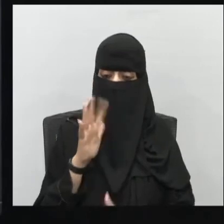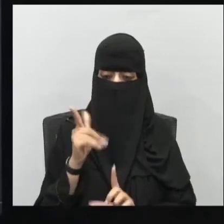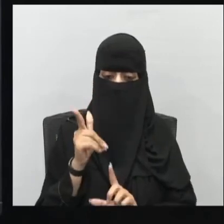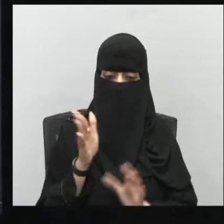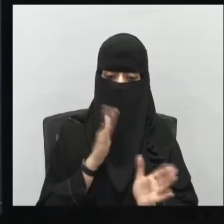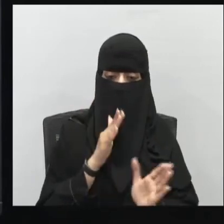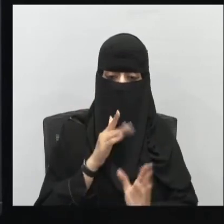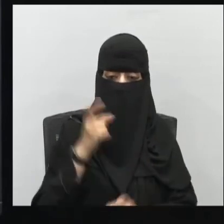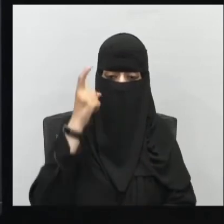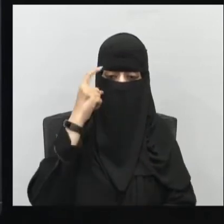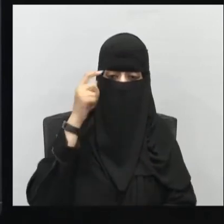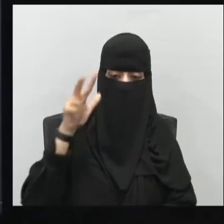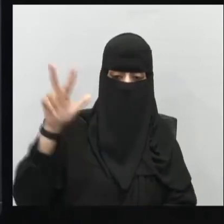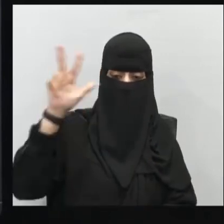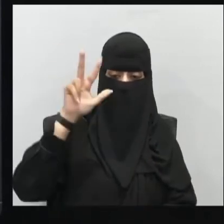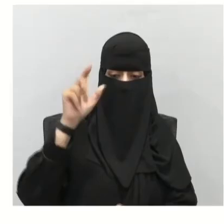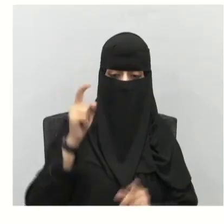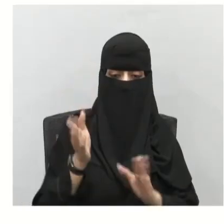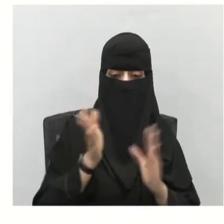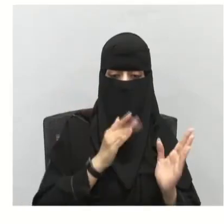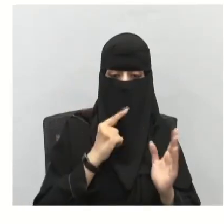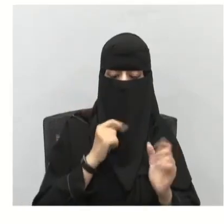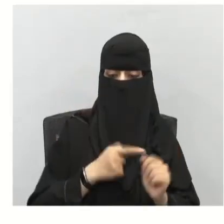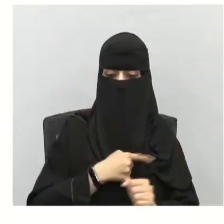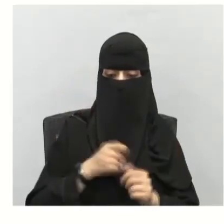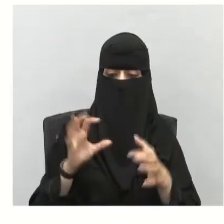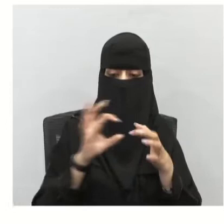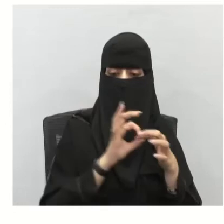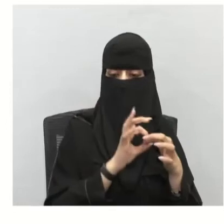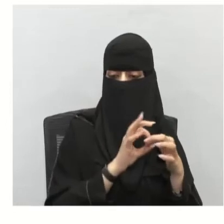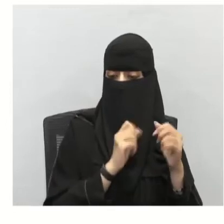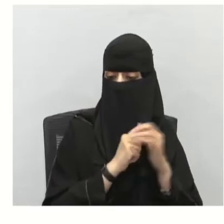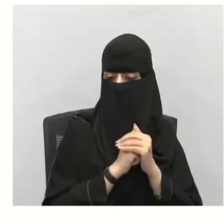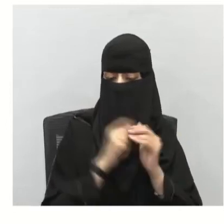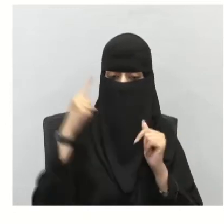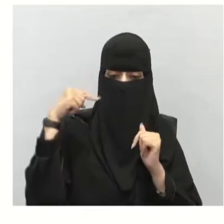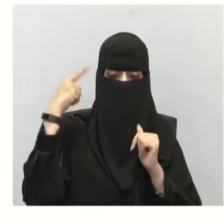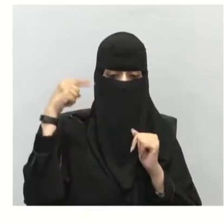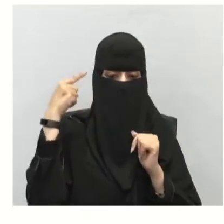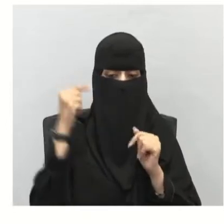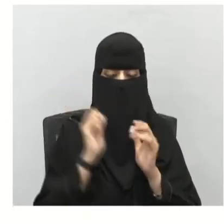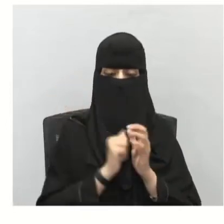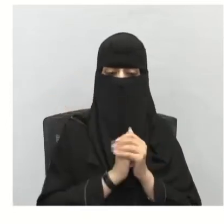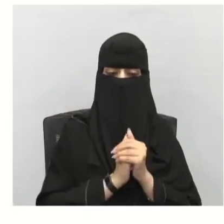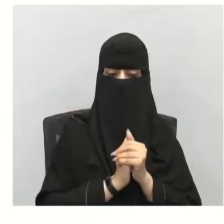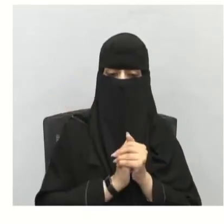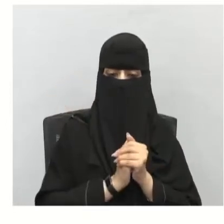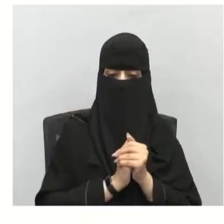معرفة بأل، اسم موصول؟ هيا صغاري نفكر.